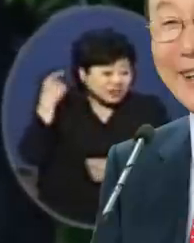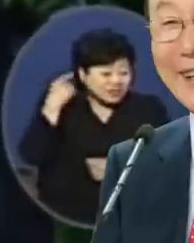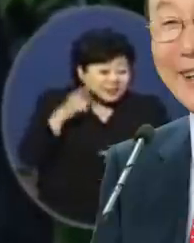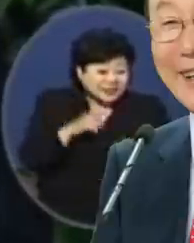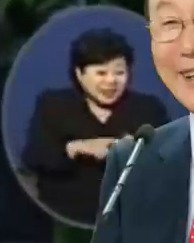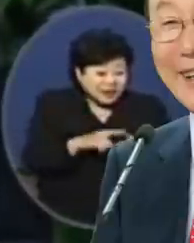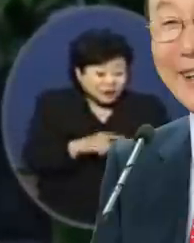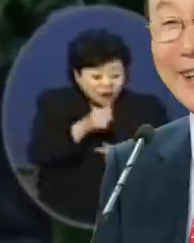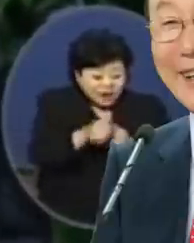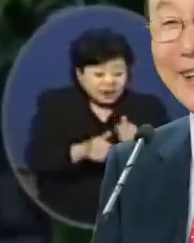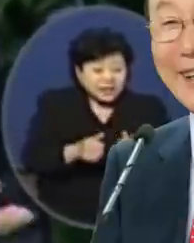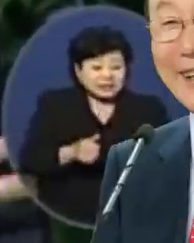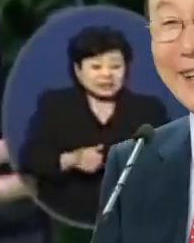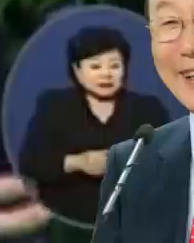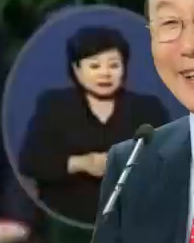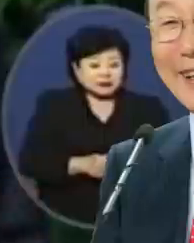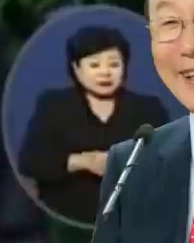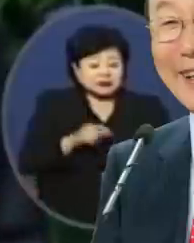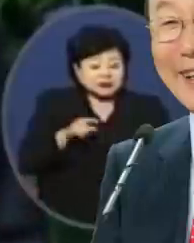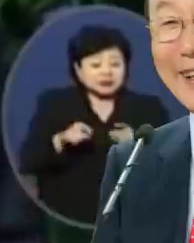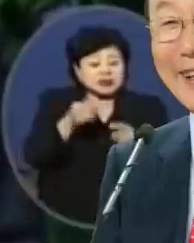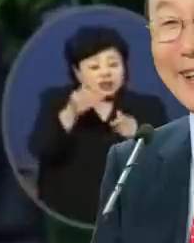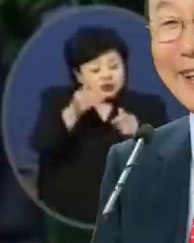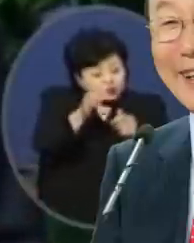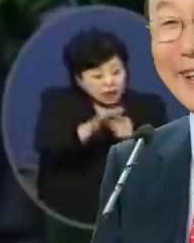대로 하나님 그것을 실천하겠다.